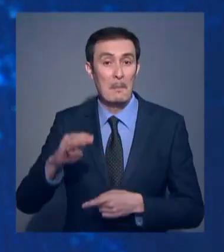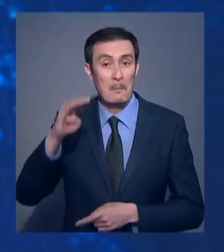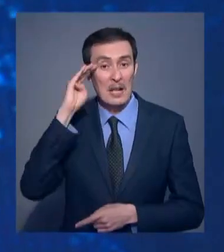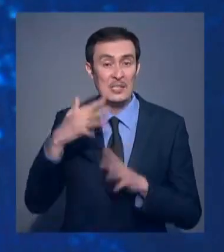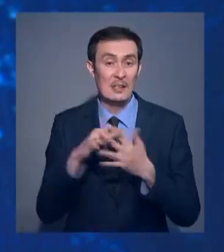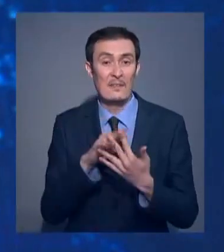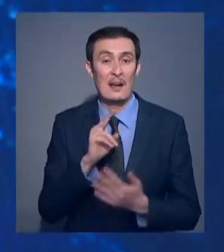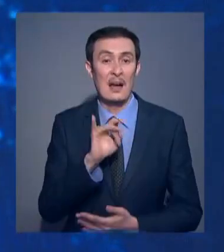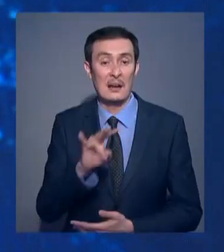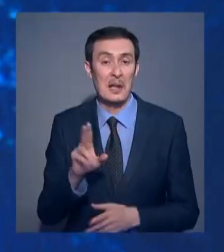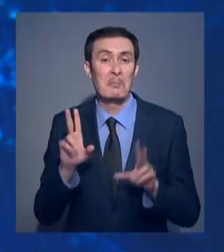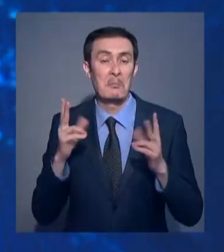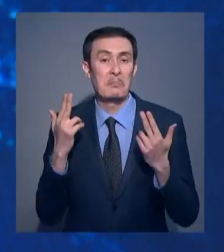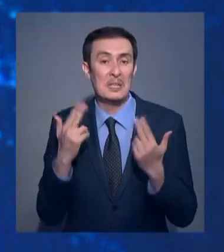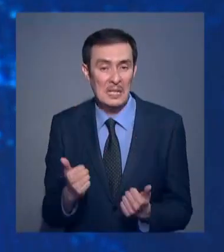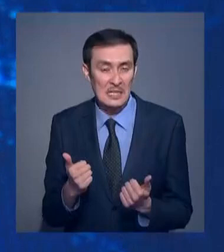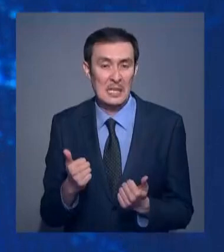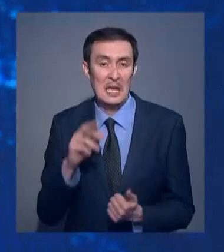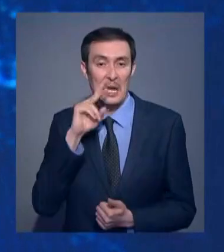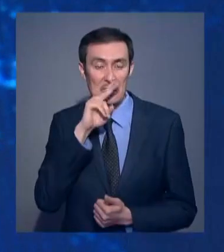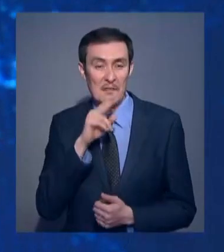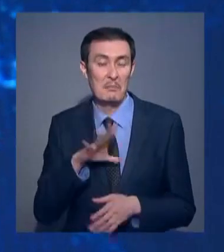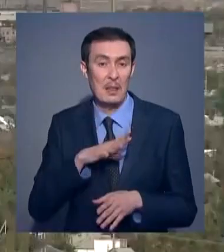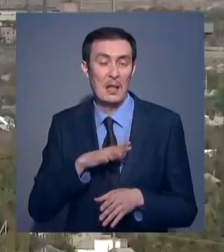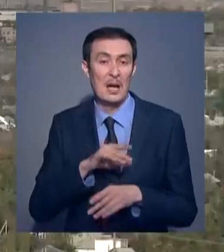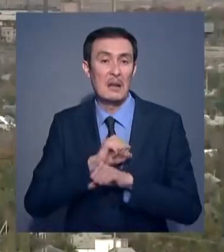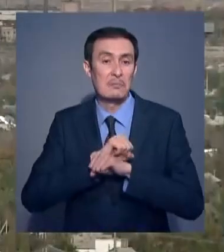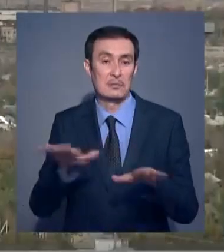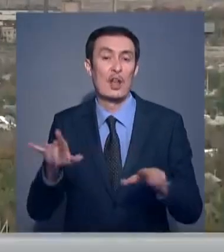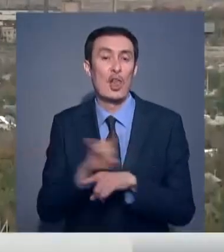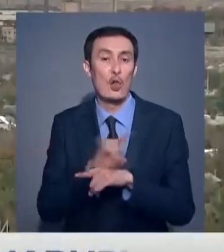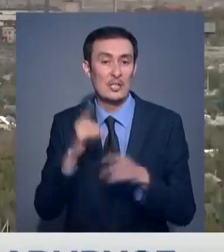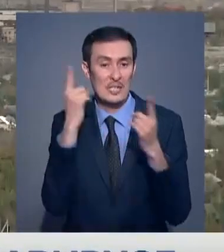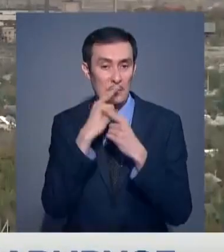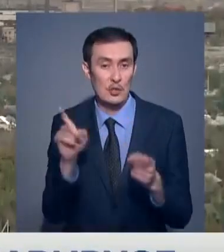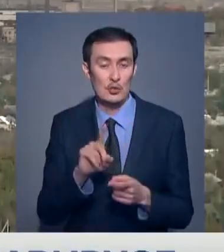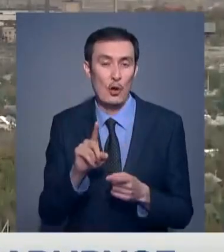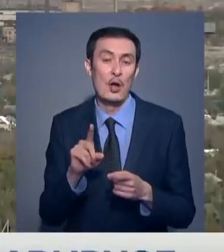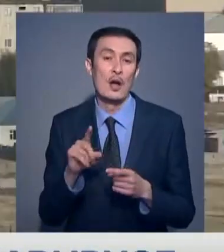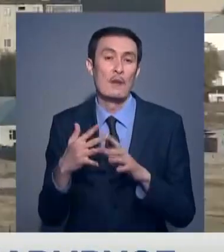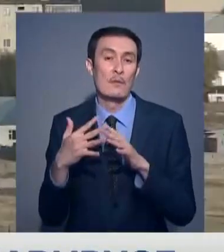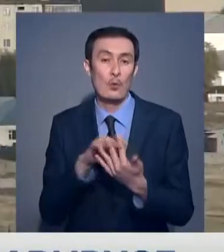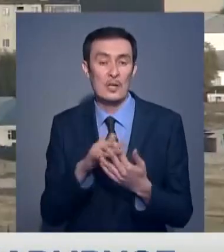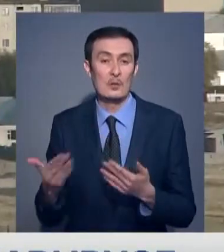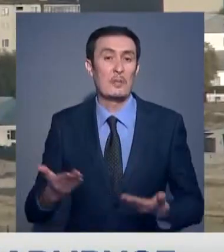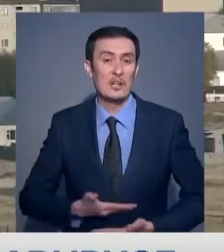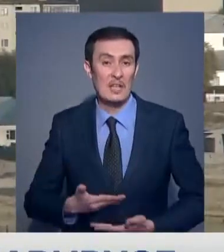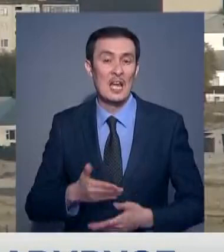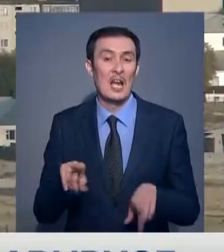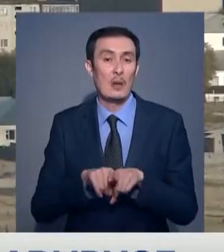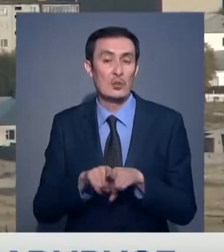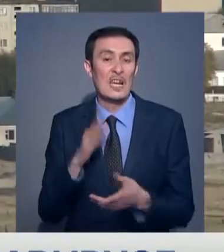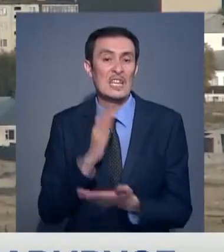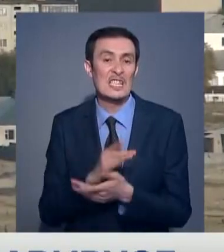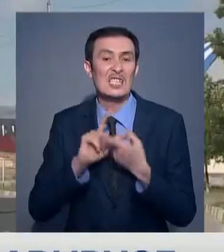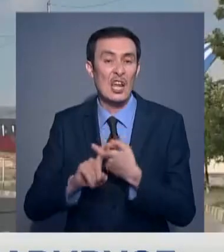житель села Карнак признался и раскаялся в содеянном. Он распространял ложные сообщения, что в населенном пункте, где он проживает, якобы